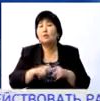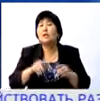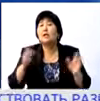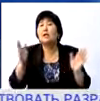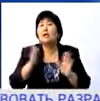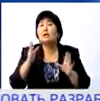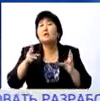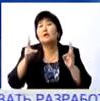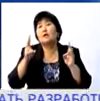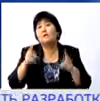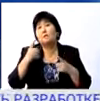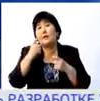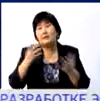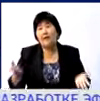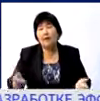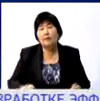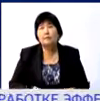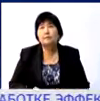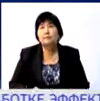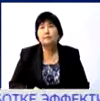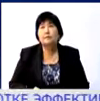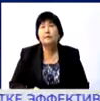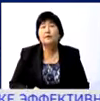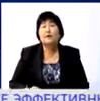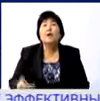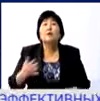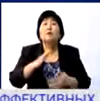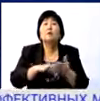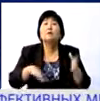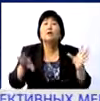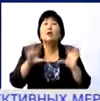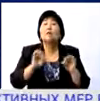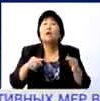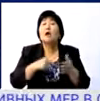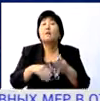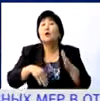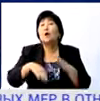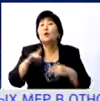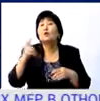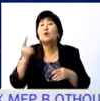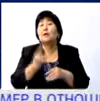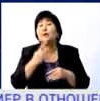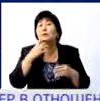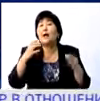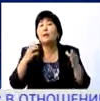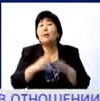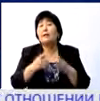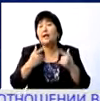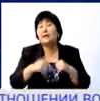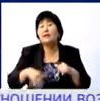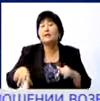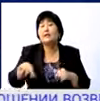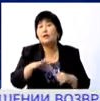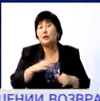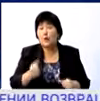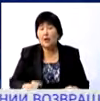бедствия мы продолжаем выпуск определено лучшая первичная партийная организация региона